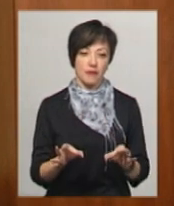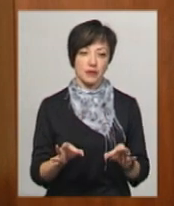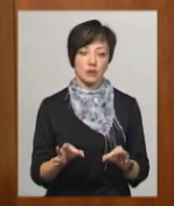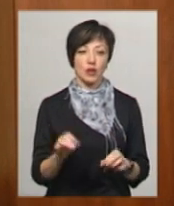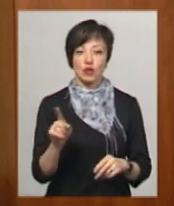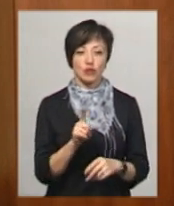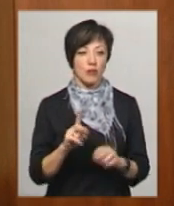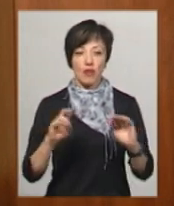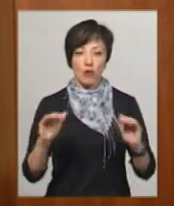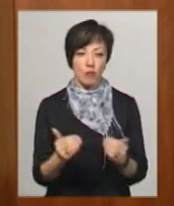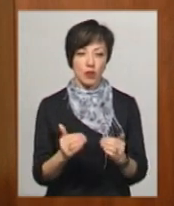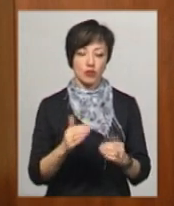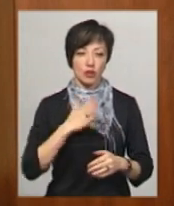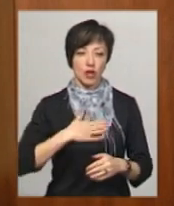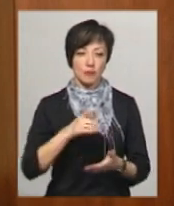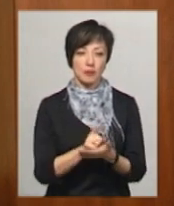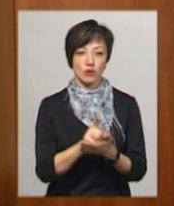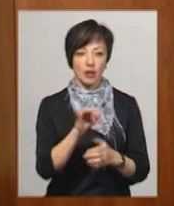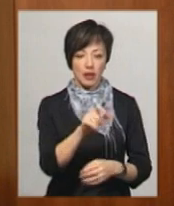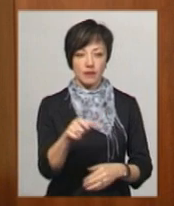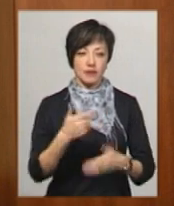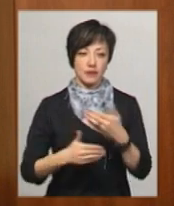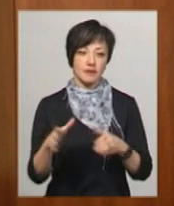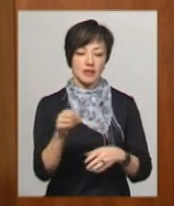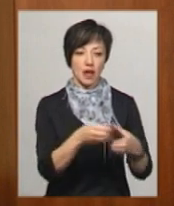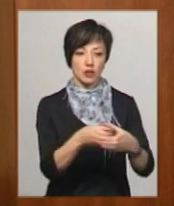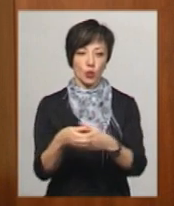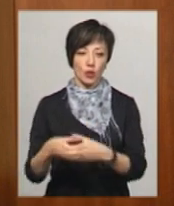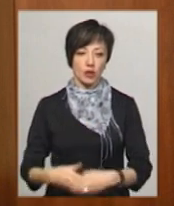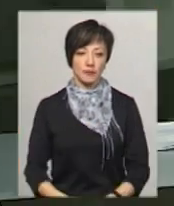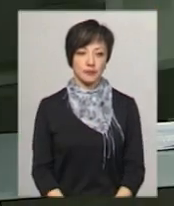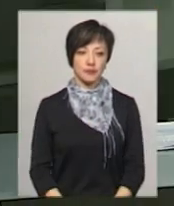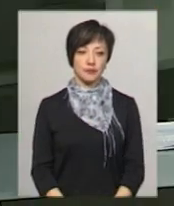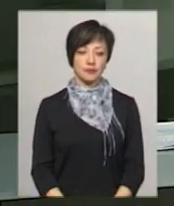щоб воно не обмежено наших пенсіонерів, інвалідів, всі категорії.